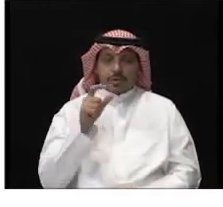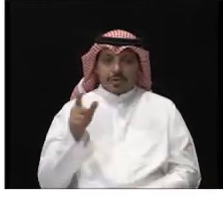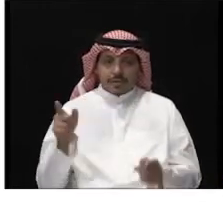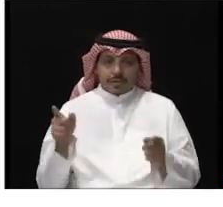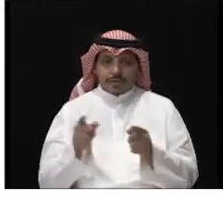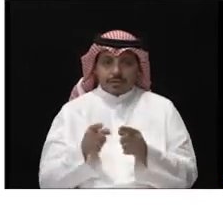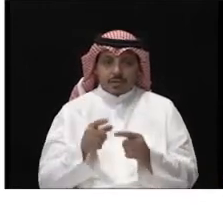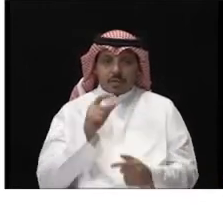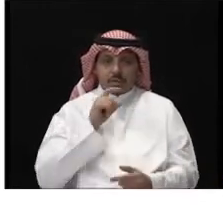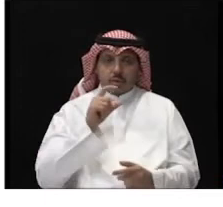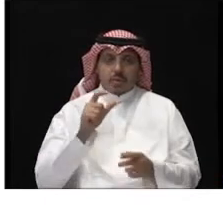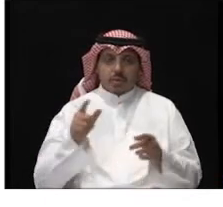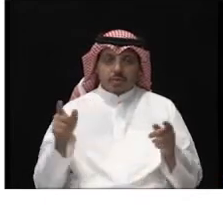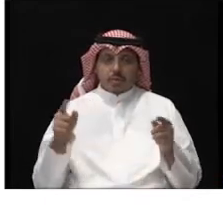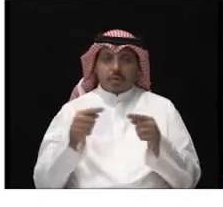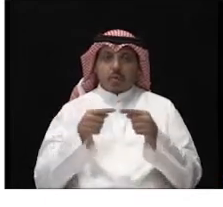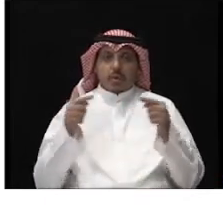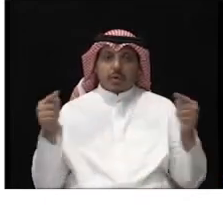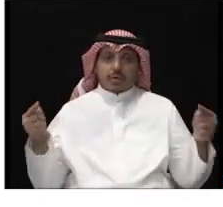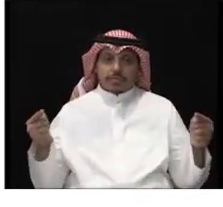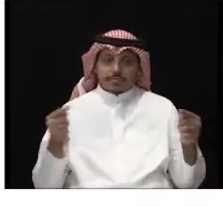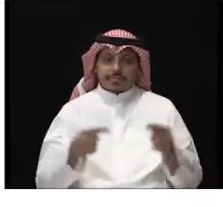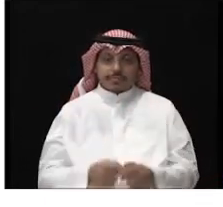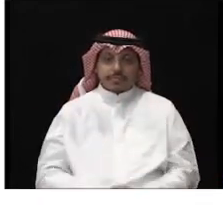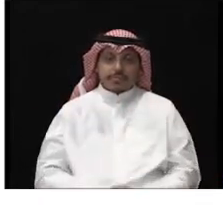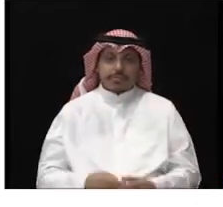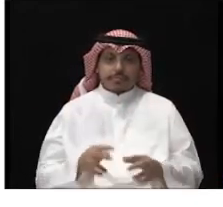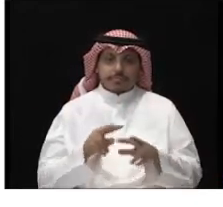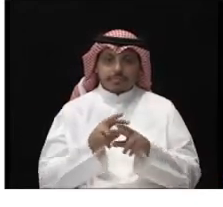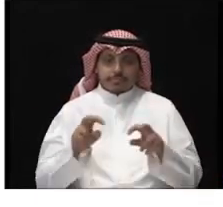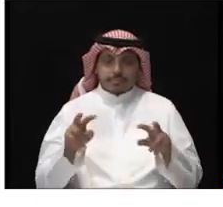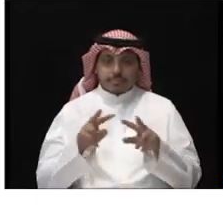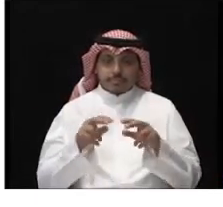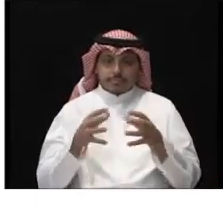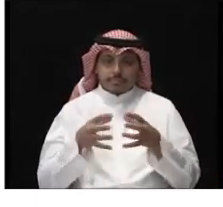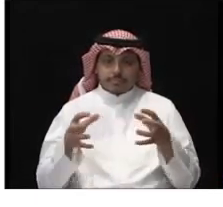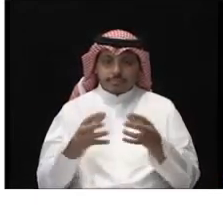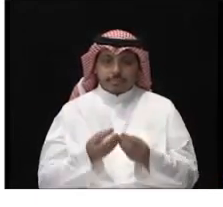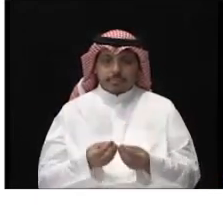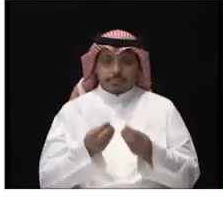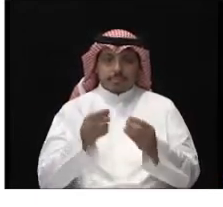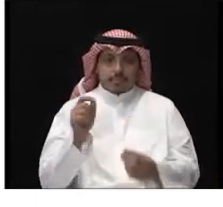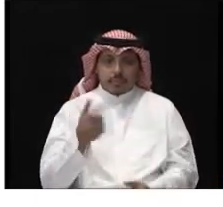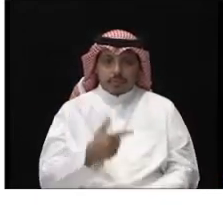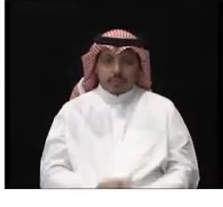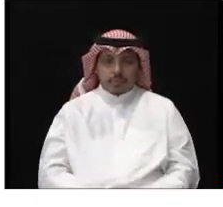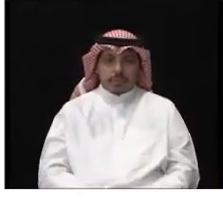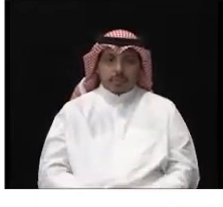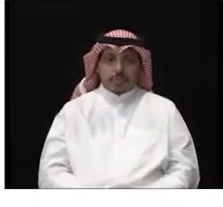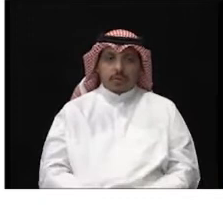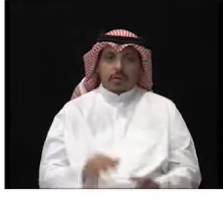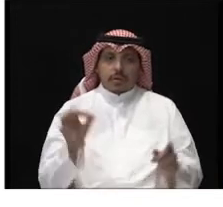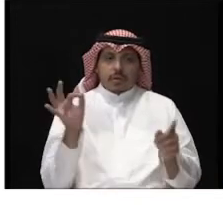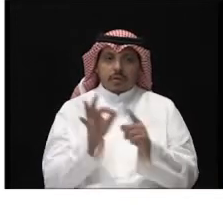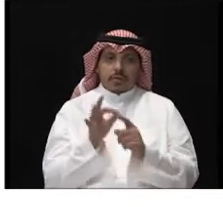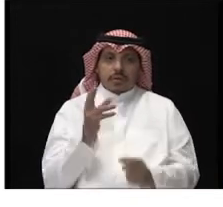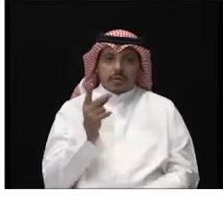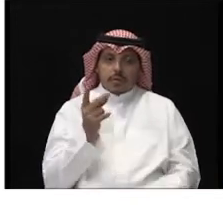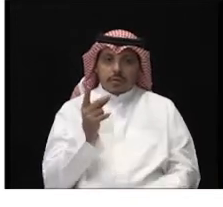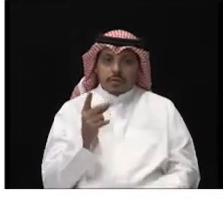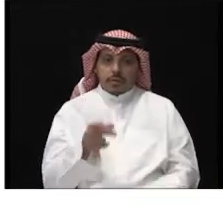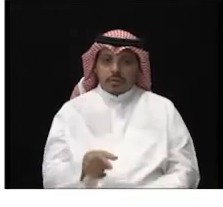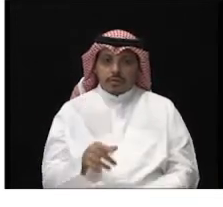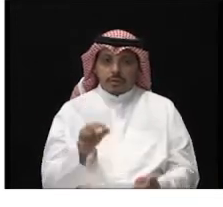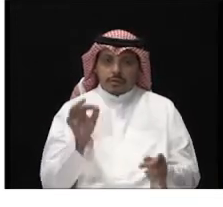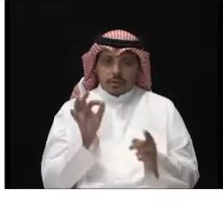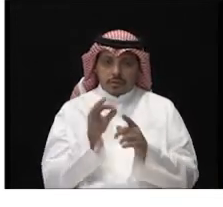والصوت الطويل ونشرحها شرحا سريعا، أحسنتم يا أبطال. الهدف الثاني من أهداف درس هذا اليوم